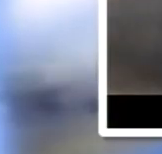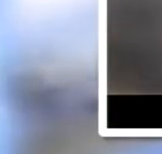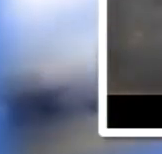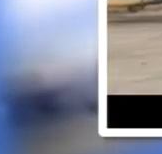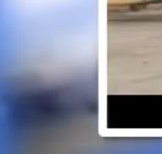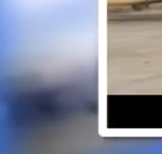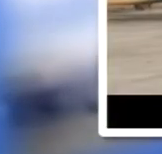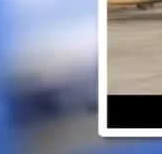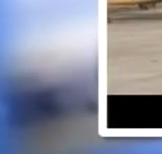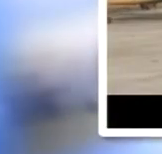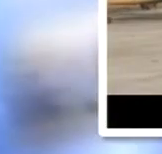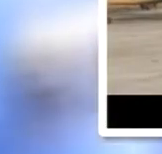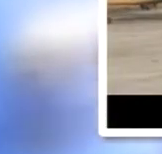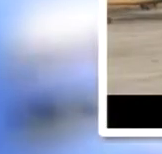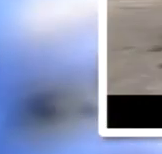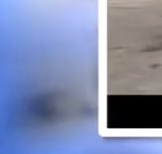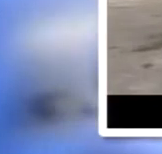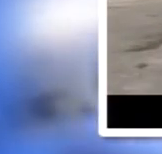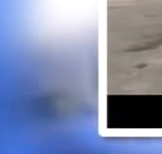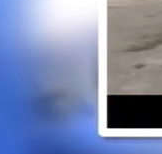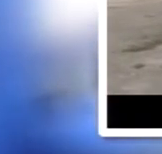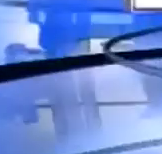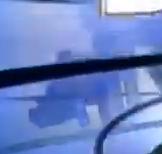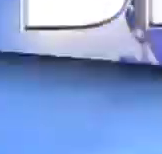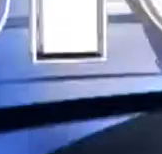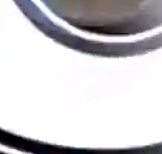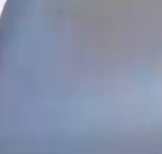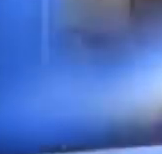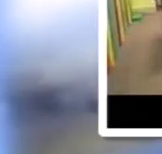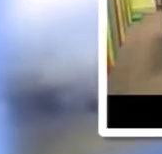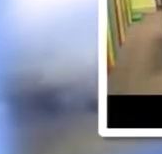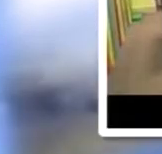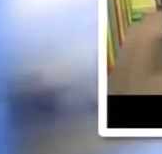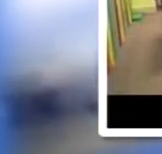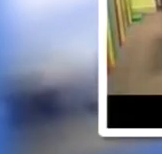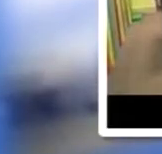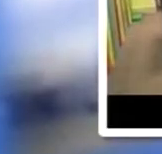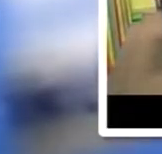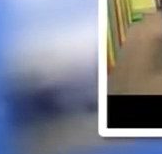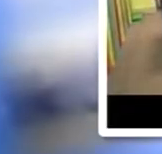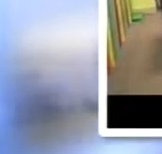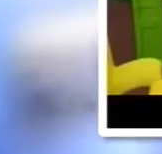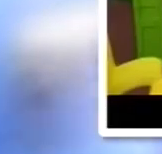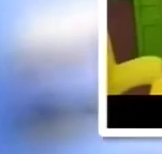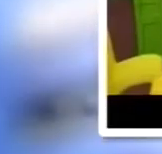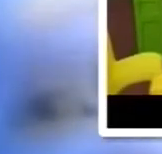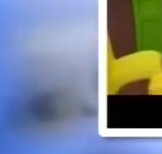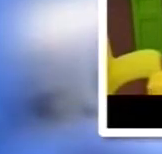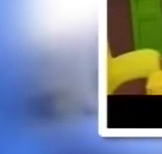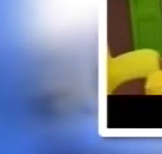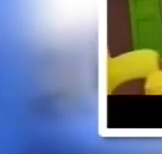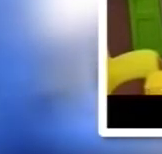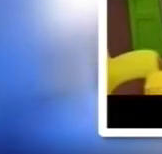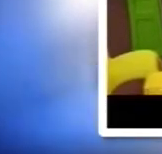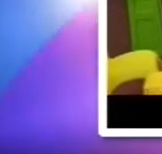На Тернопільському литовищі відбулися масштабні навчання рятувальників. З нагоди Міжнародного дня недоношених дітей працівники